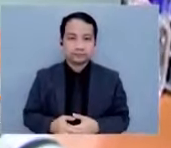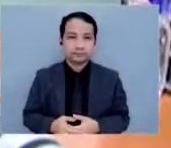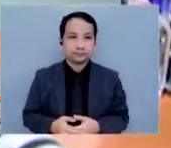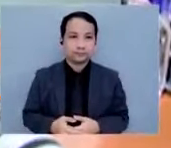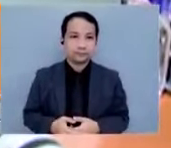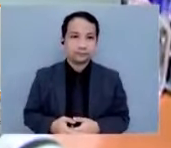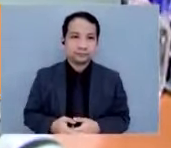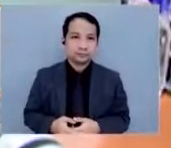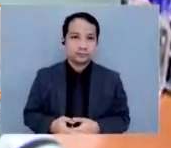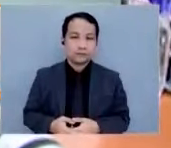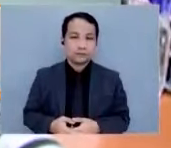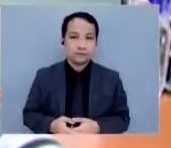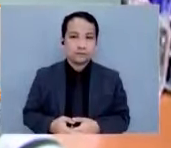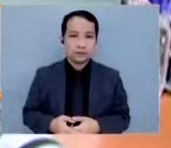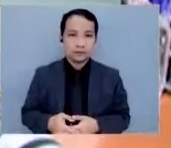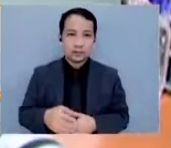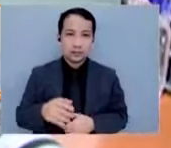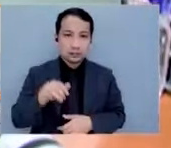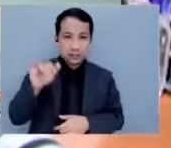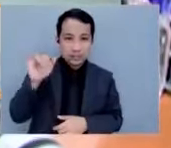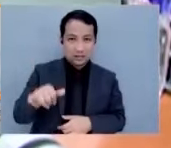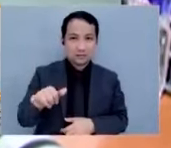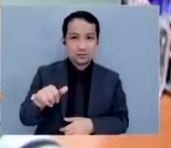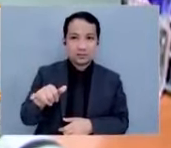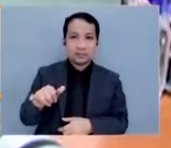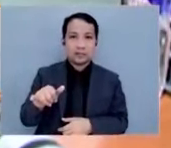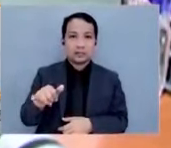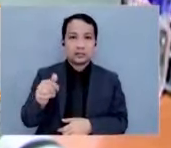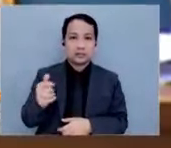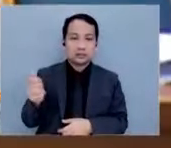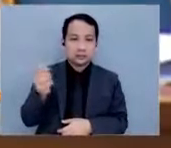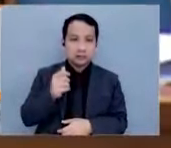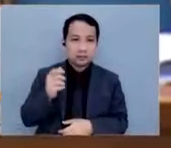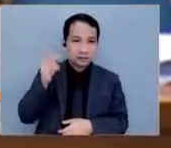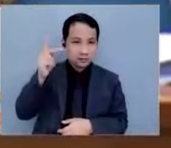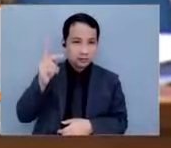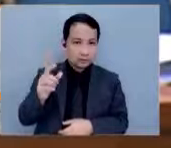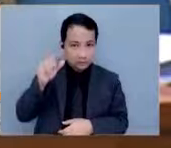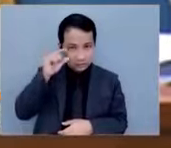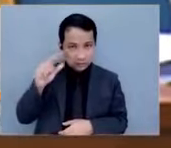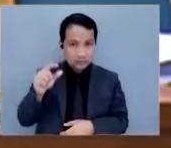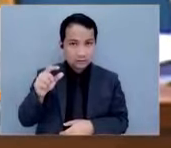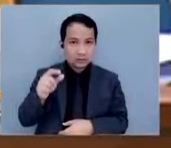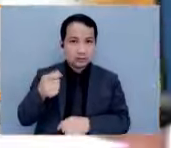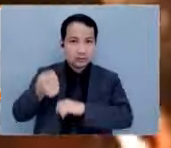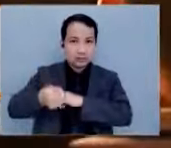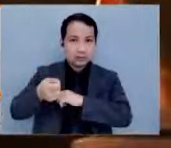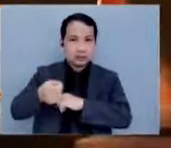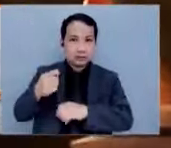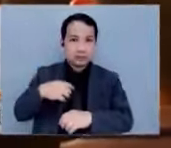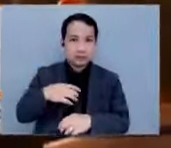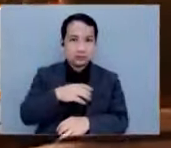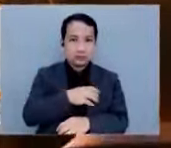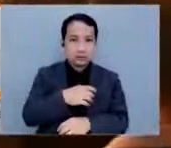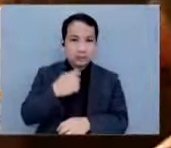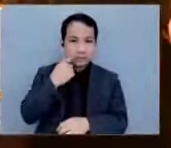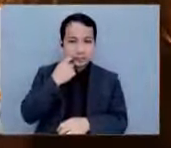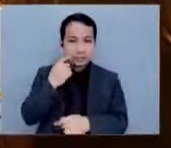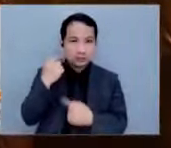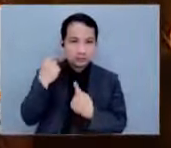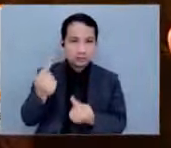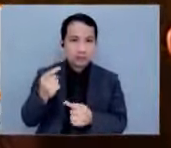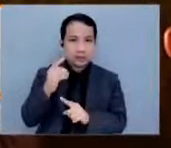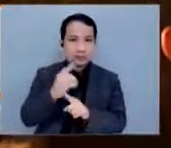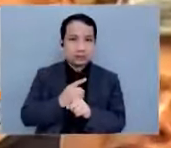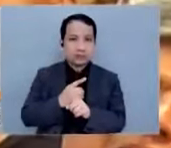No show ulit si Kingdom of Jesus Christ founder Pastor Apollo Quiboloy sa hearing sa Kamara kanina. Mula nitong Disyembre,